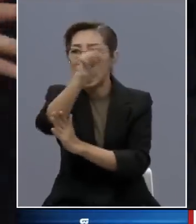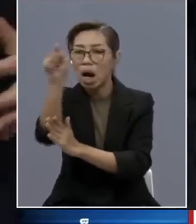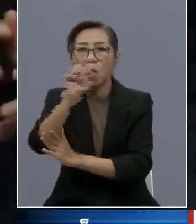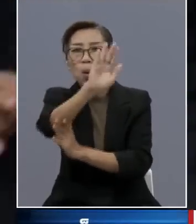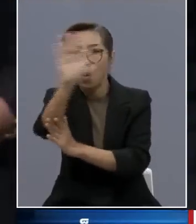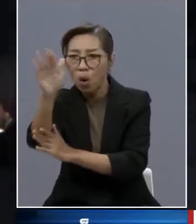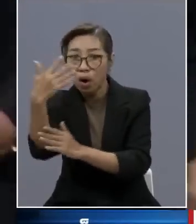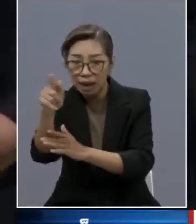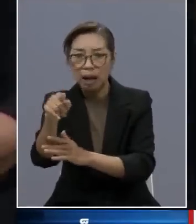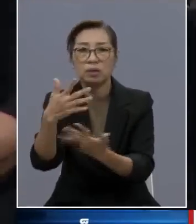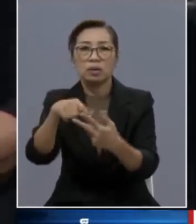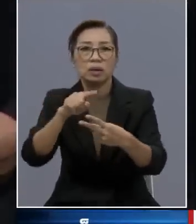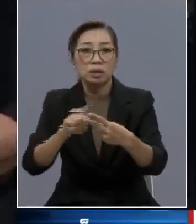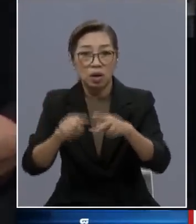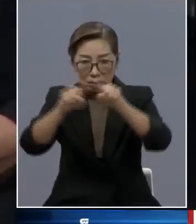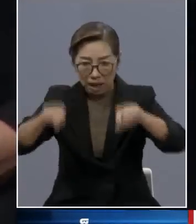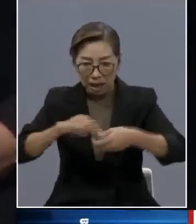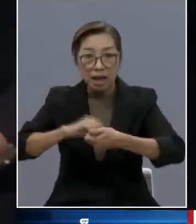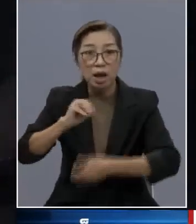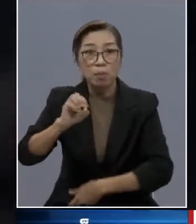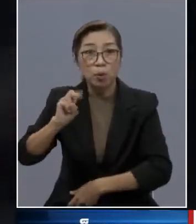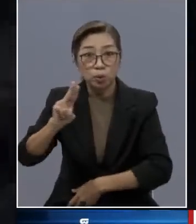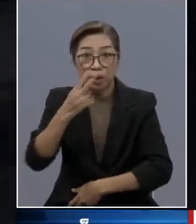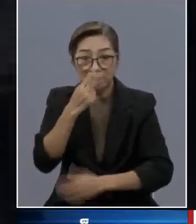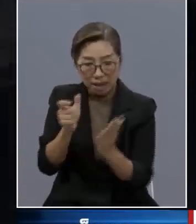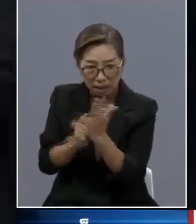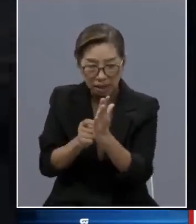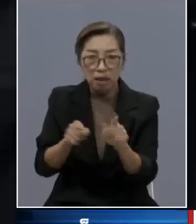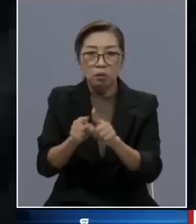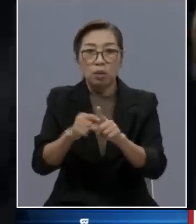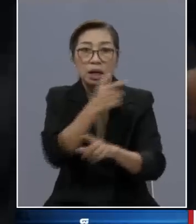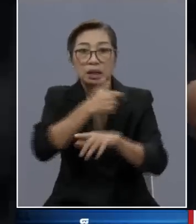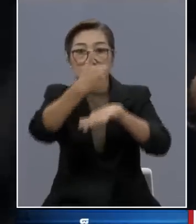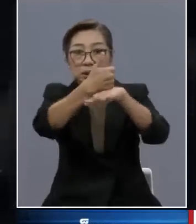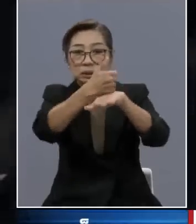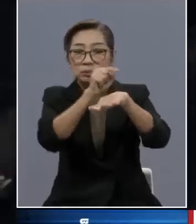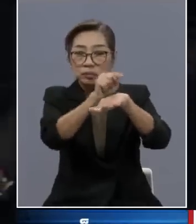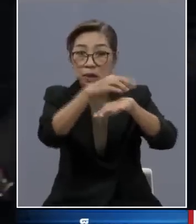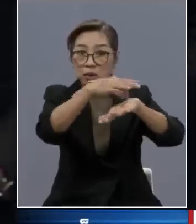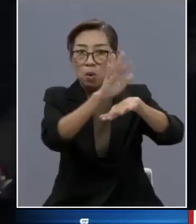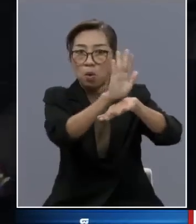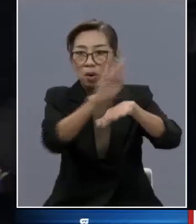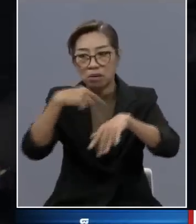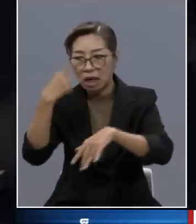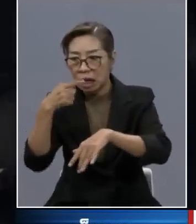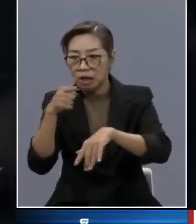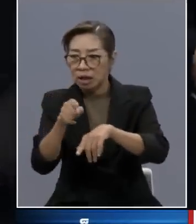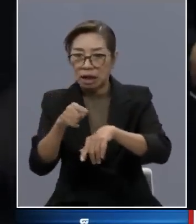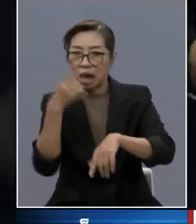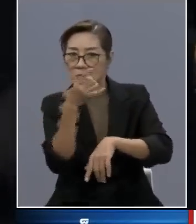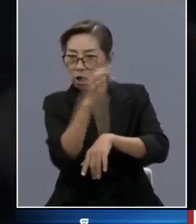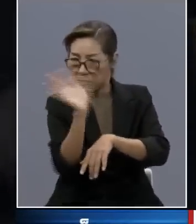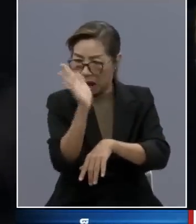ที่เขียนไว้ชัดเจนนะครับว่าดำรงอยู่อันฐานะอันเป็นที่เคารพสักการะผู้ใดจะละเมิดไม่ได้ขององค์พระมหากษั